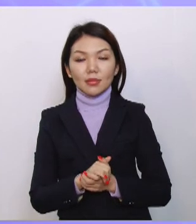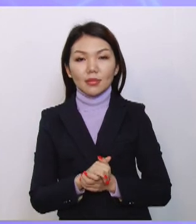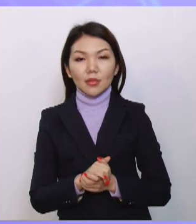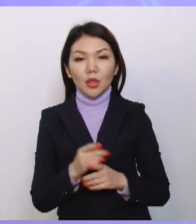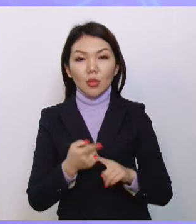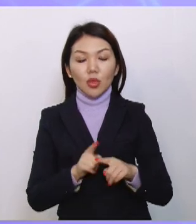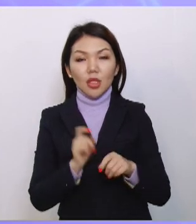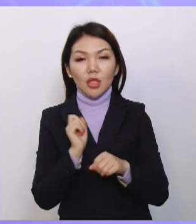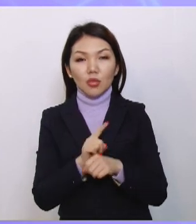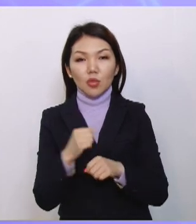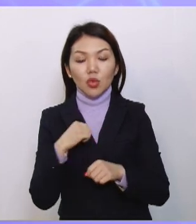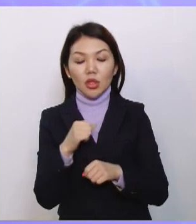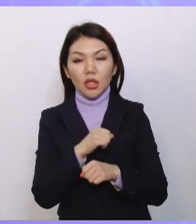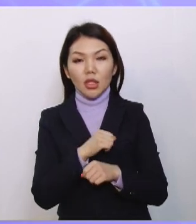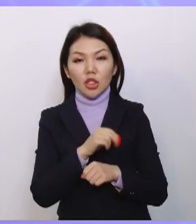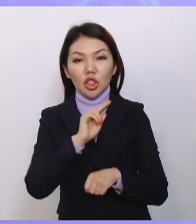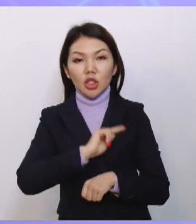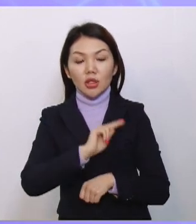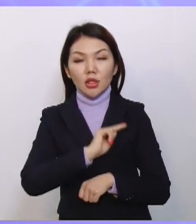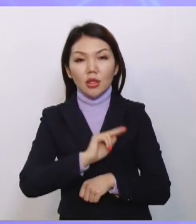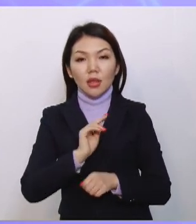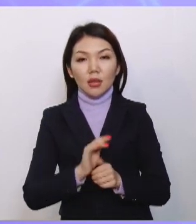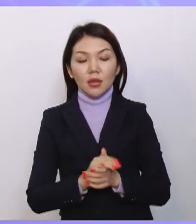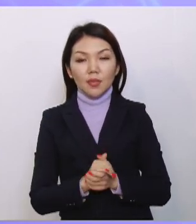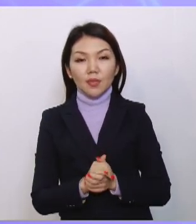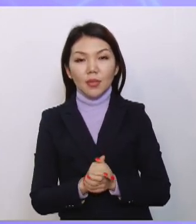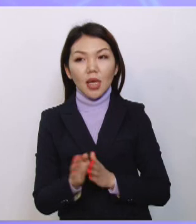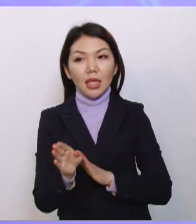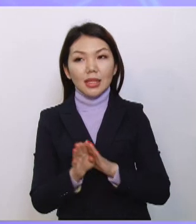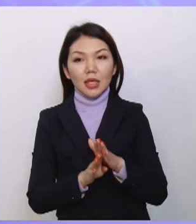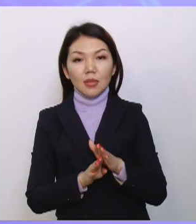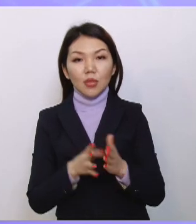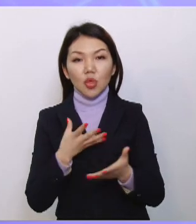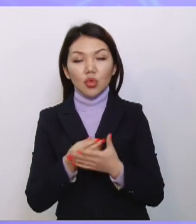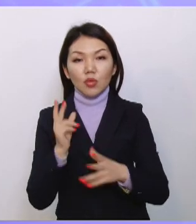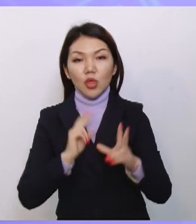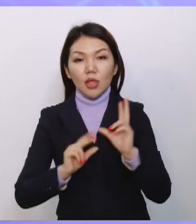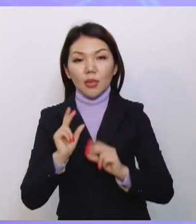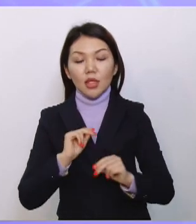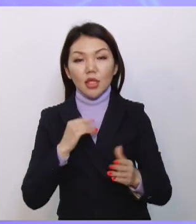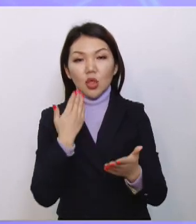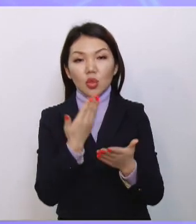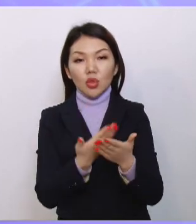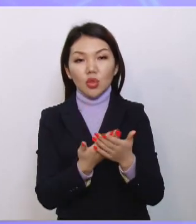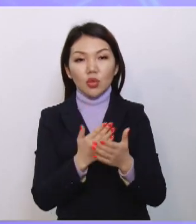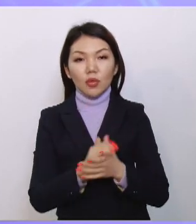Bul tapşırmanı öz aldın arça iştegile. Atkarıp, mugalimenerge körsötkülü.